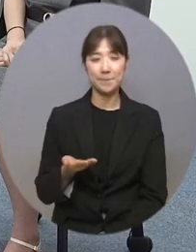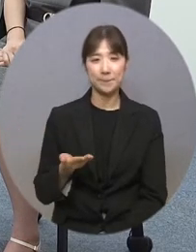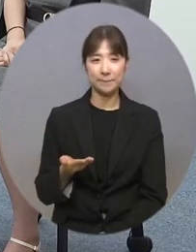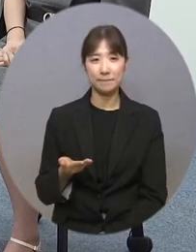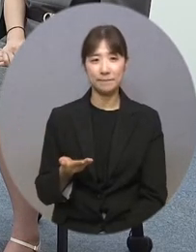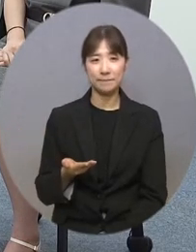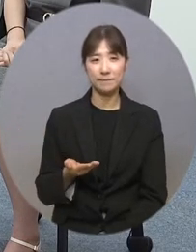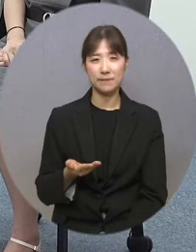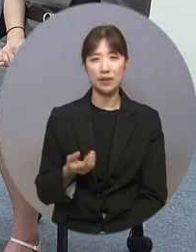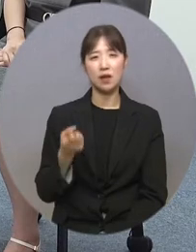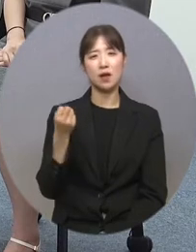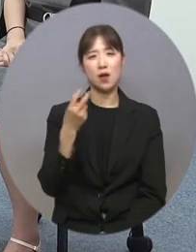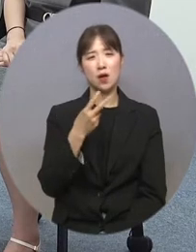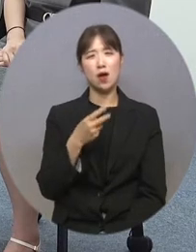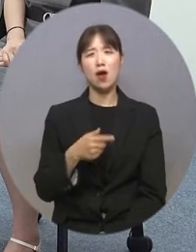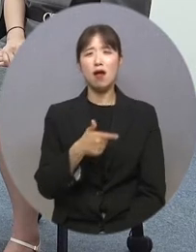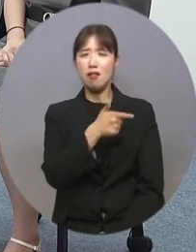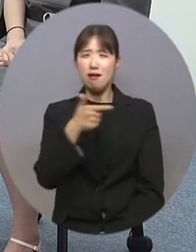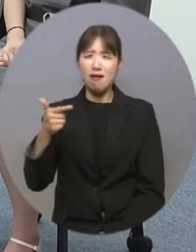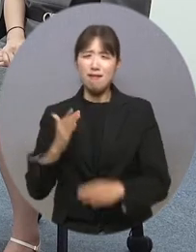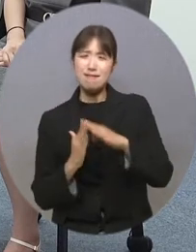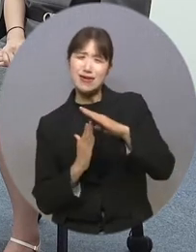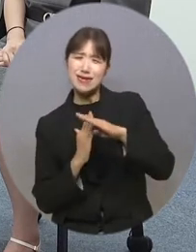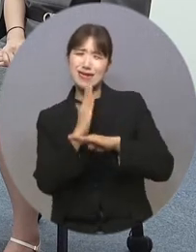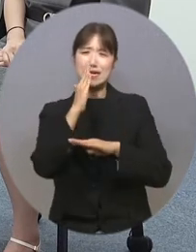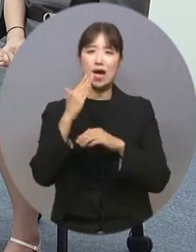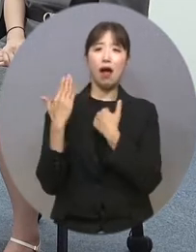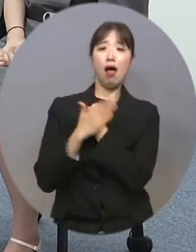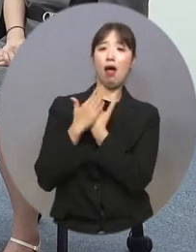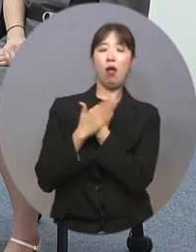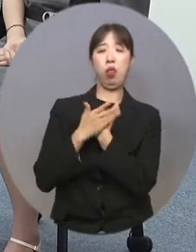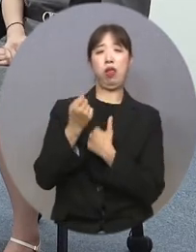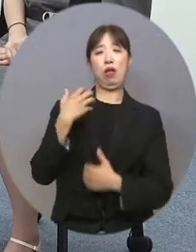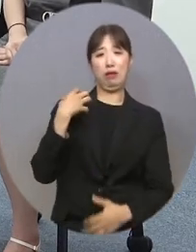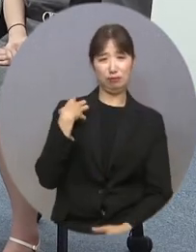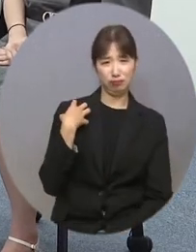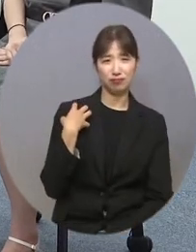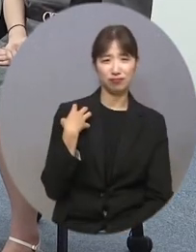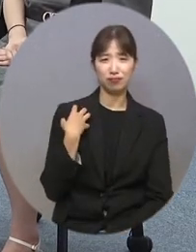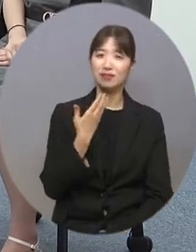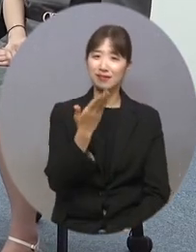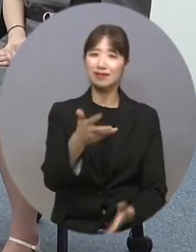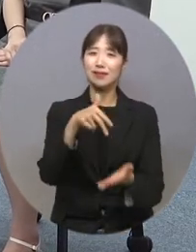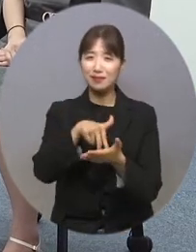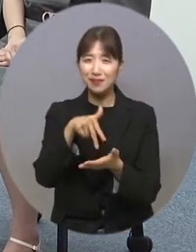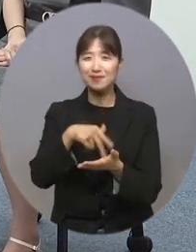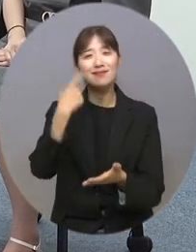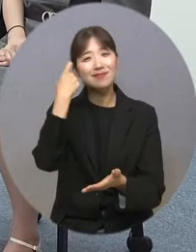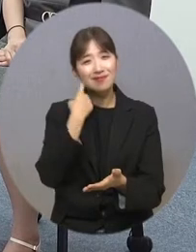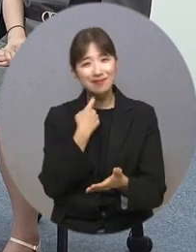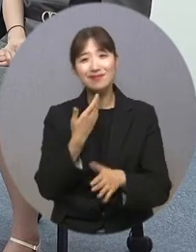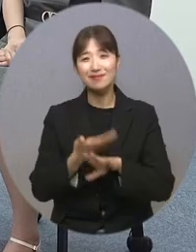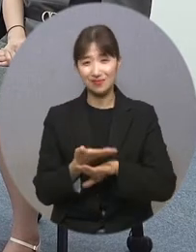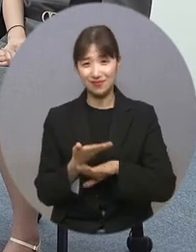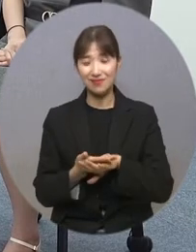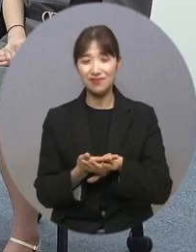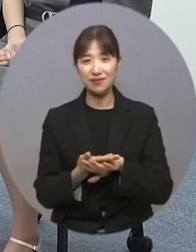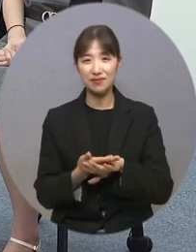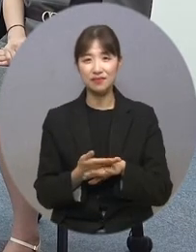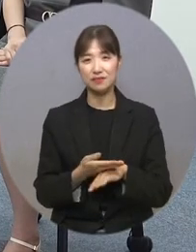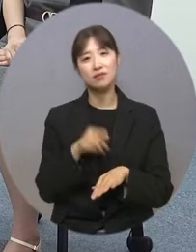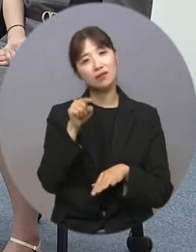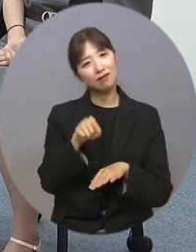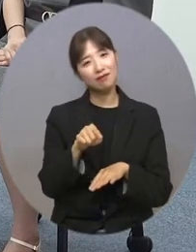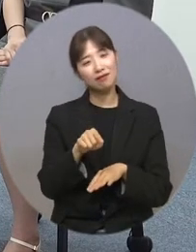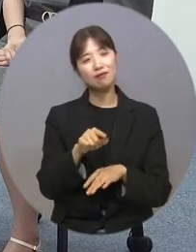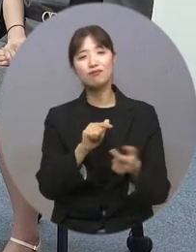조금 지나치면 또 지나친 배려가 되고 그렇죠 성인 입장에서 이렇게 느끼는 것들이 다를 수 있잖아요 그런